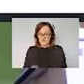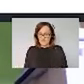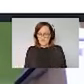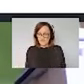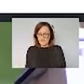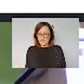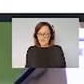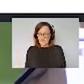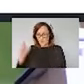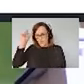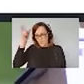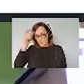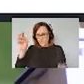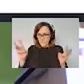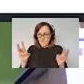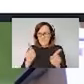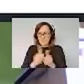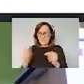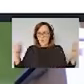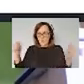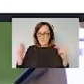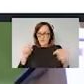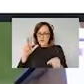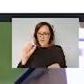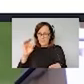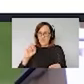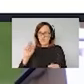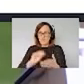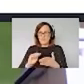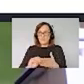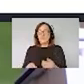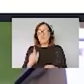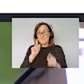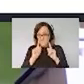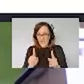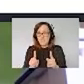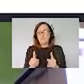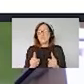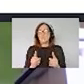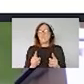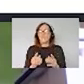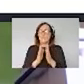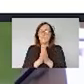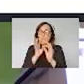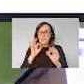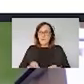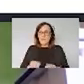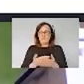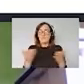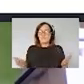Okej, głównie warsztaty i konferencje, tutaj pisze Pani Katarzyna. Drodzy Państwo, faktycznie to poproszę Państwa teraz